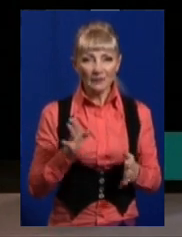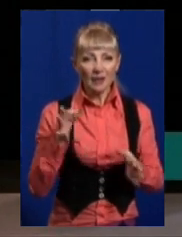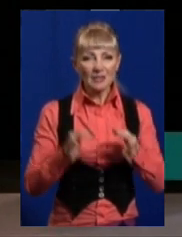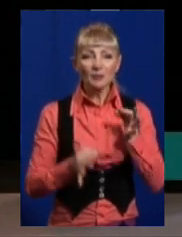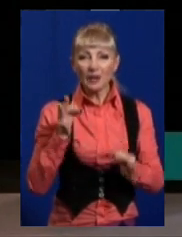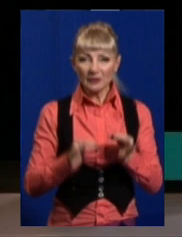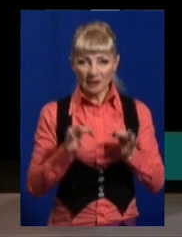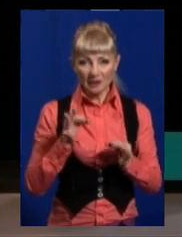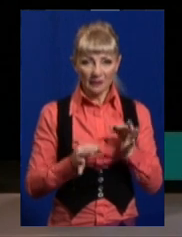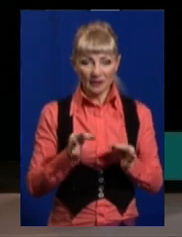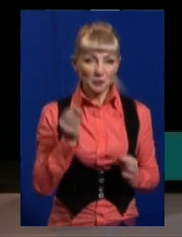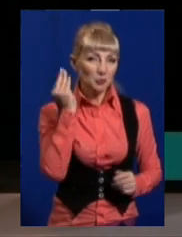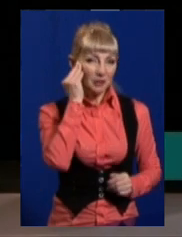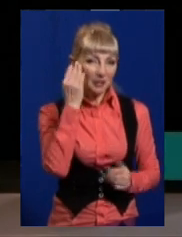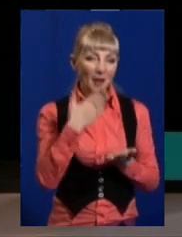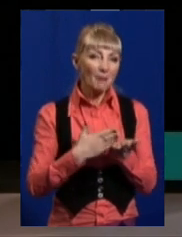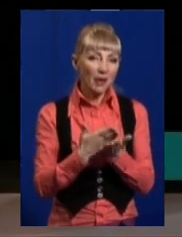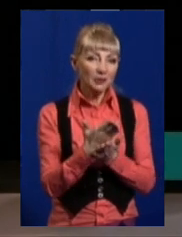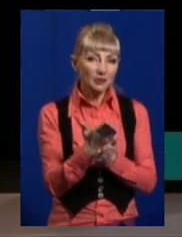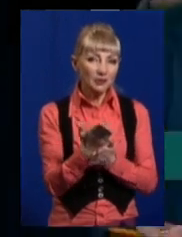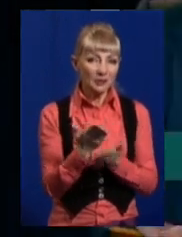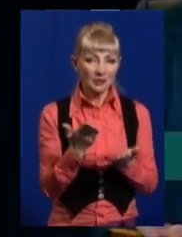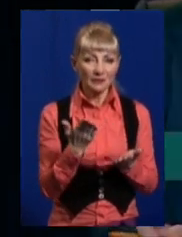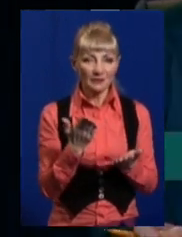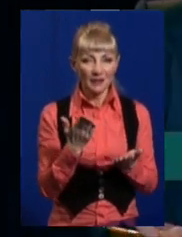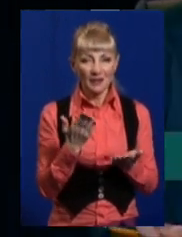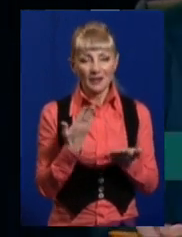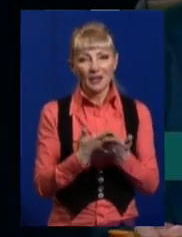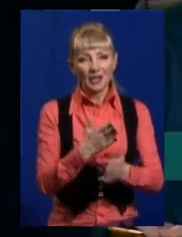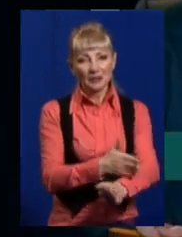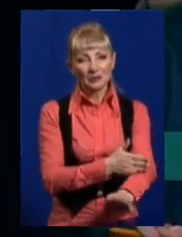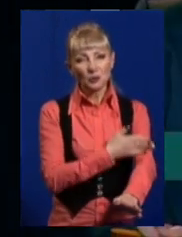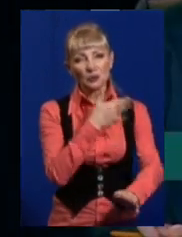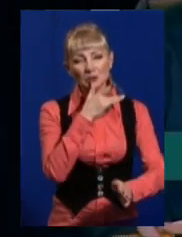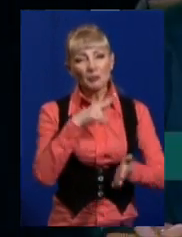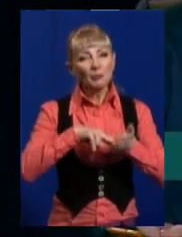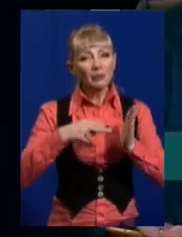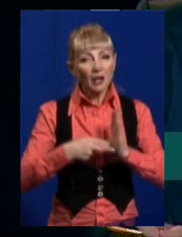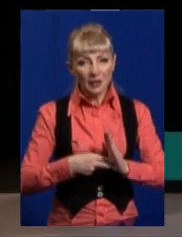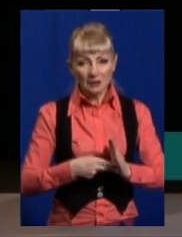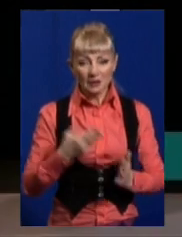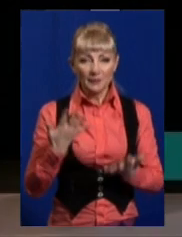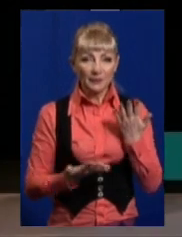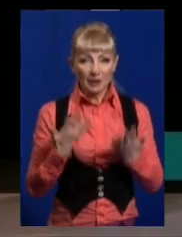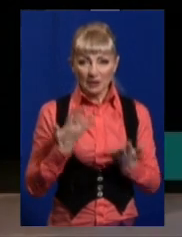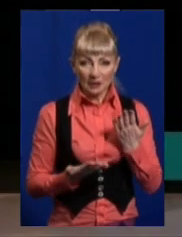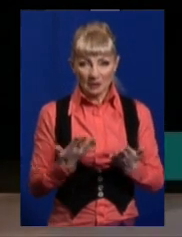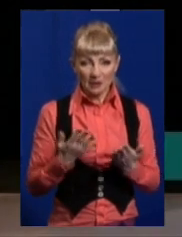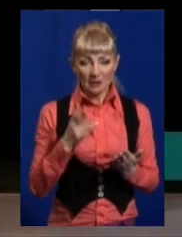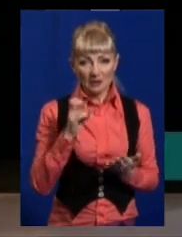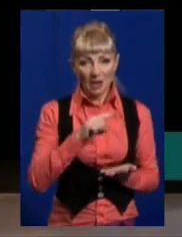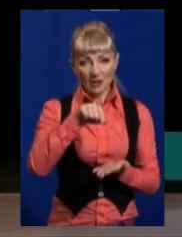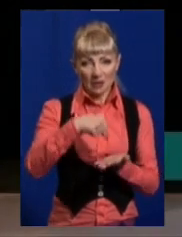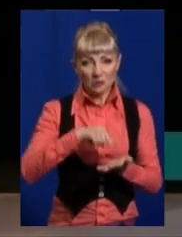справедлива з точки зору політичного торгу, можливо, довгострокова стратегія, що якщо на міському